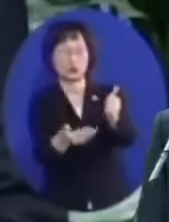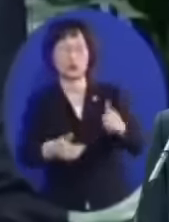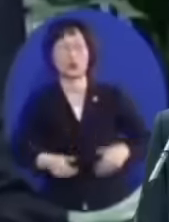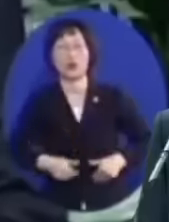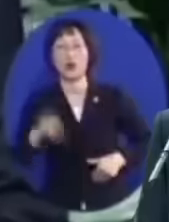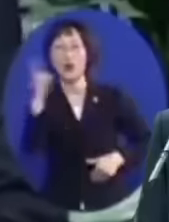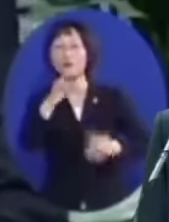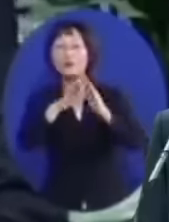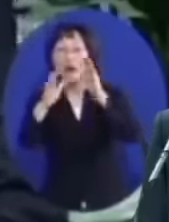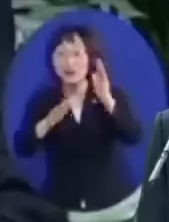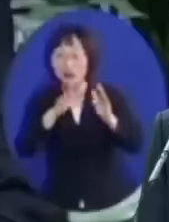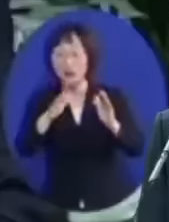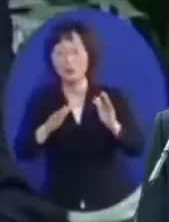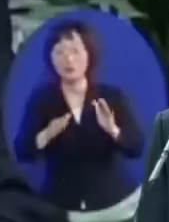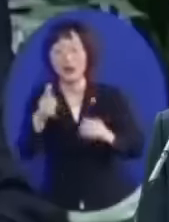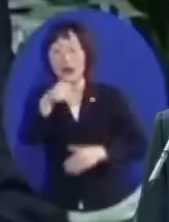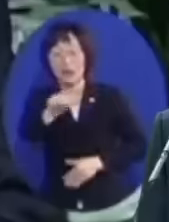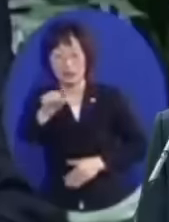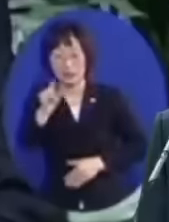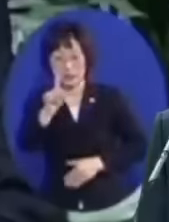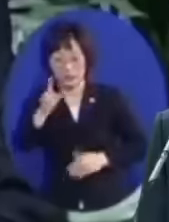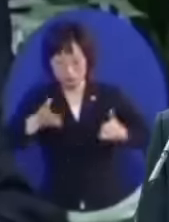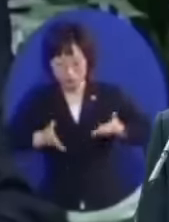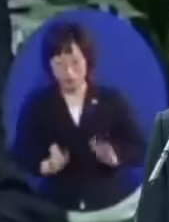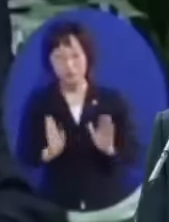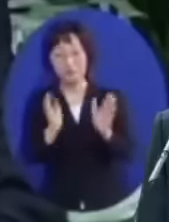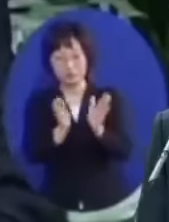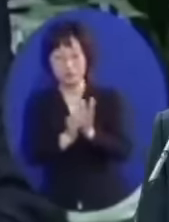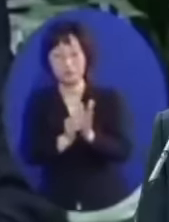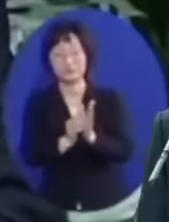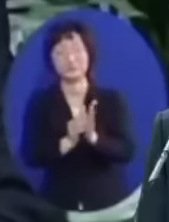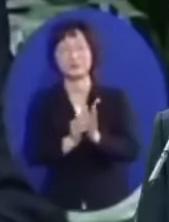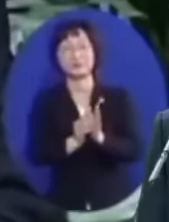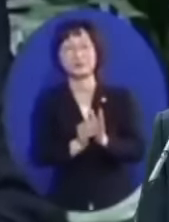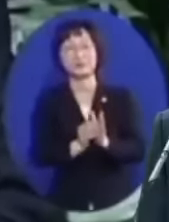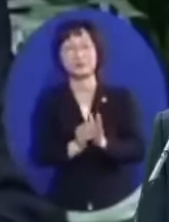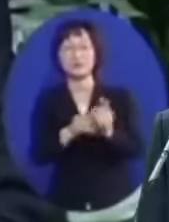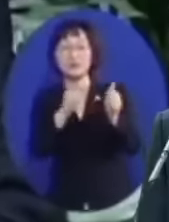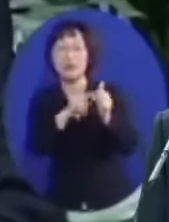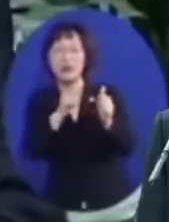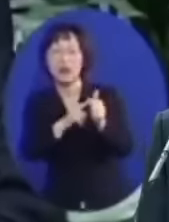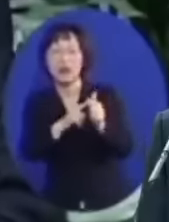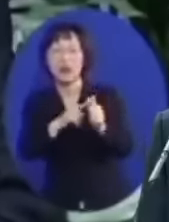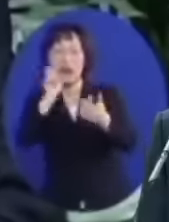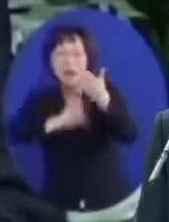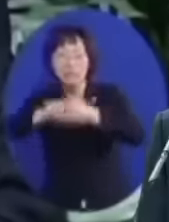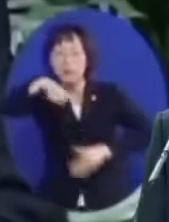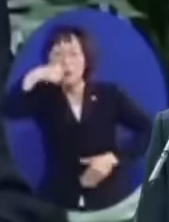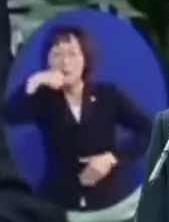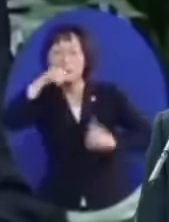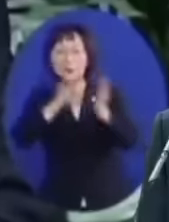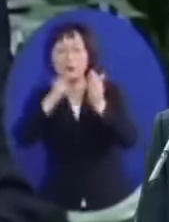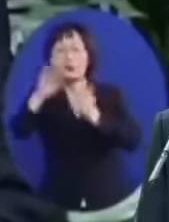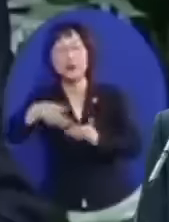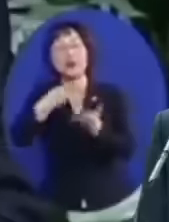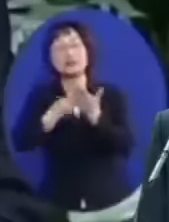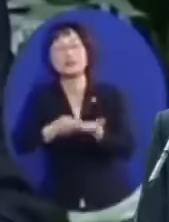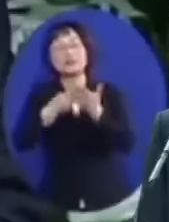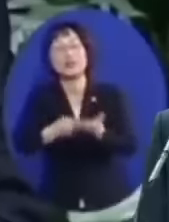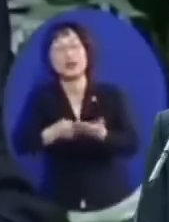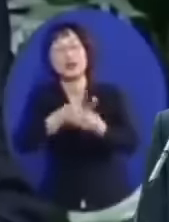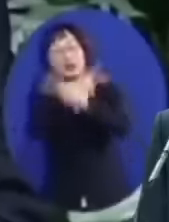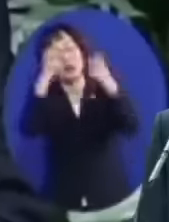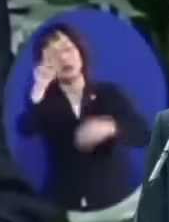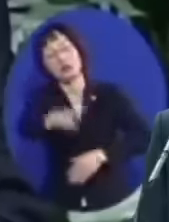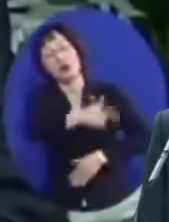가정에 자식이 하나 낳는데 얘는 아침 밥 먹고 침대에서 자는 것이 저녁 밥